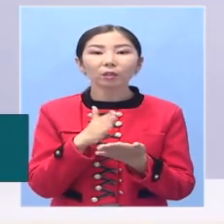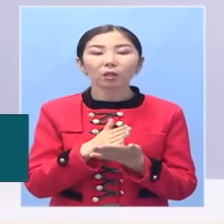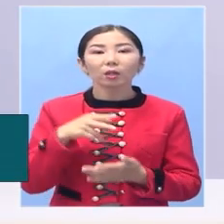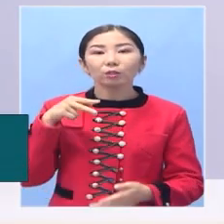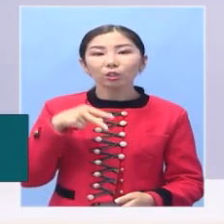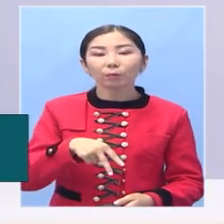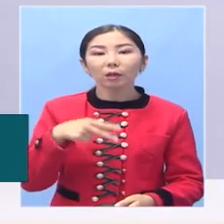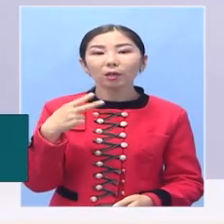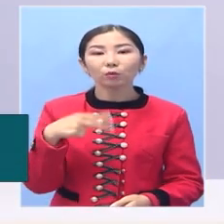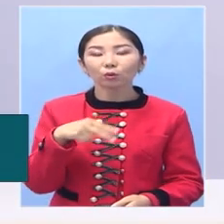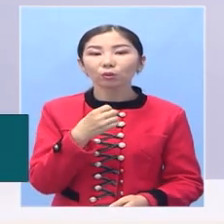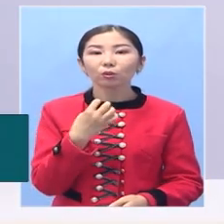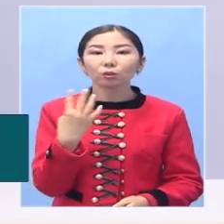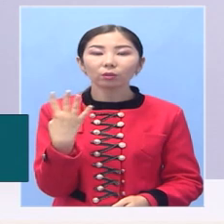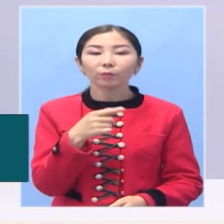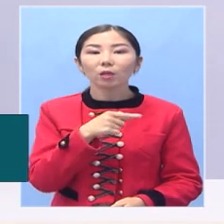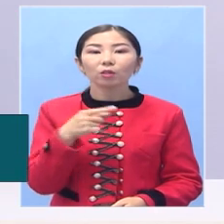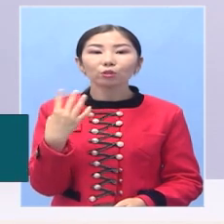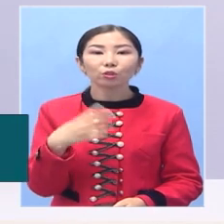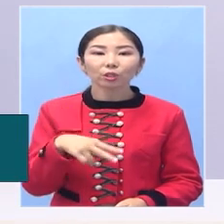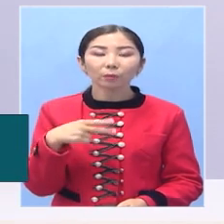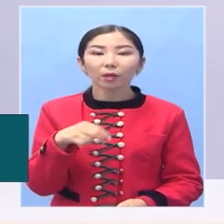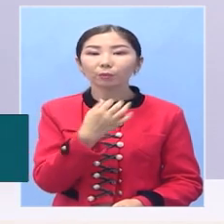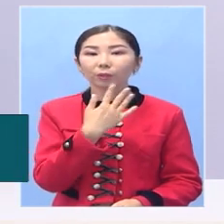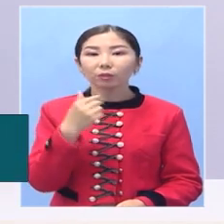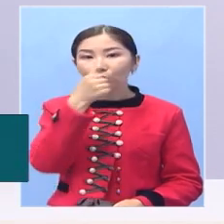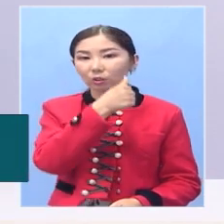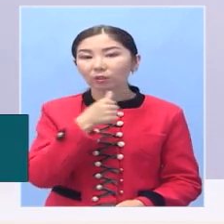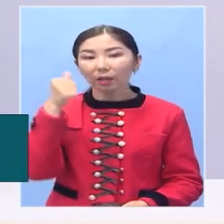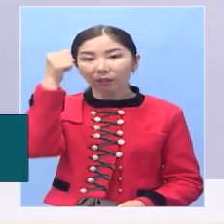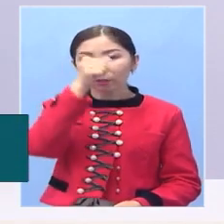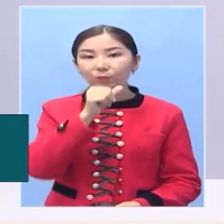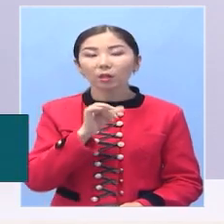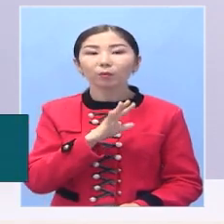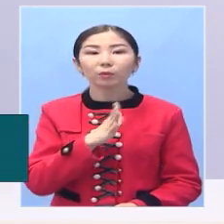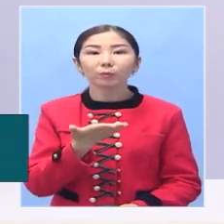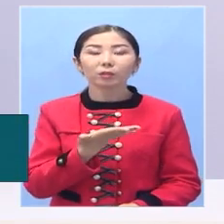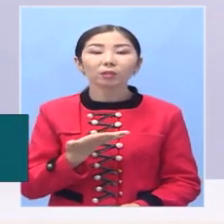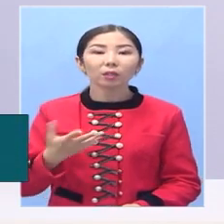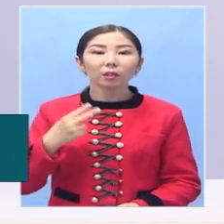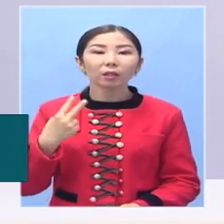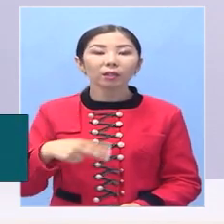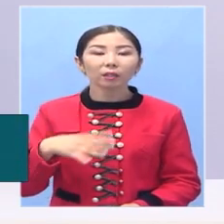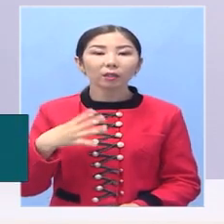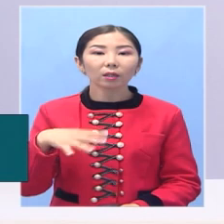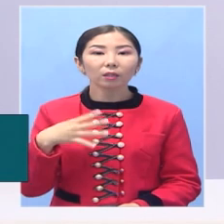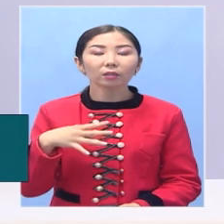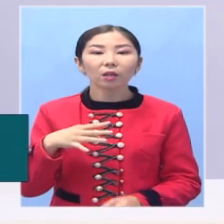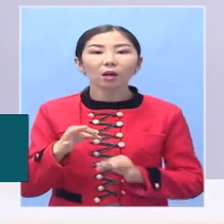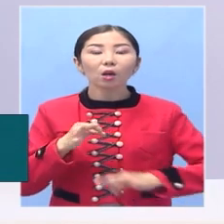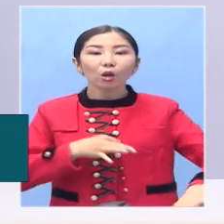25-ші, 24-ші, 25-ші жылғы жобаға бізде бүгінгі таңда 40-тан астам жоба бар.